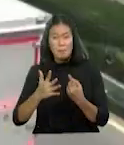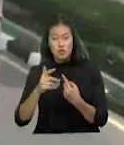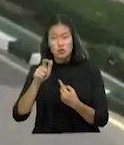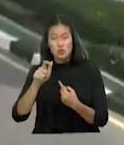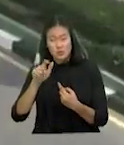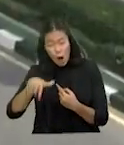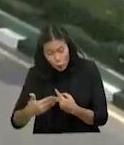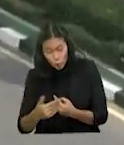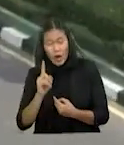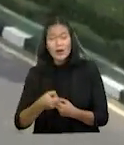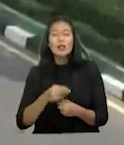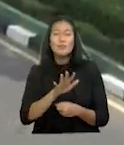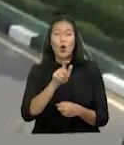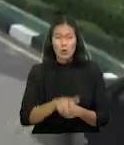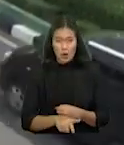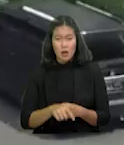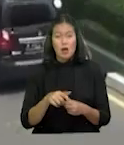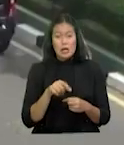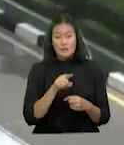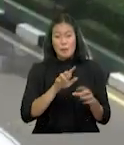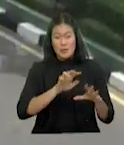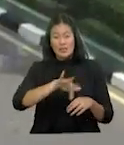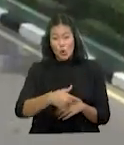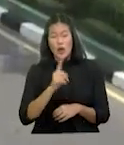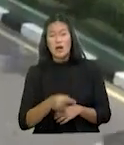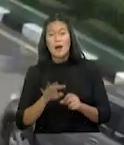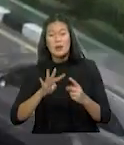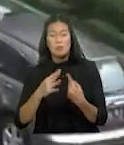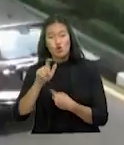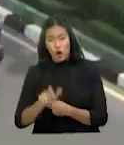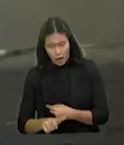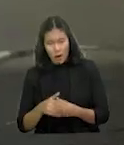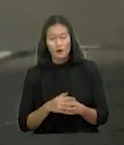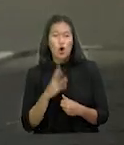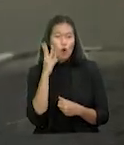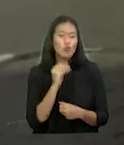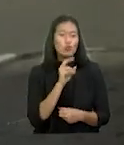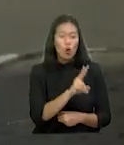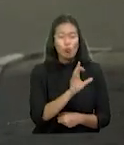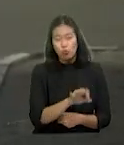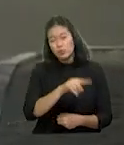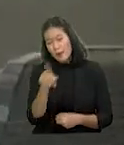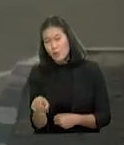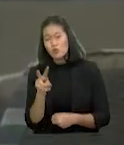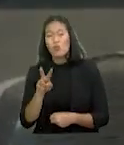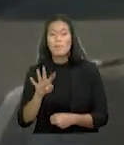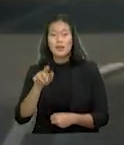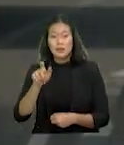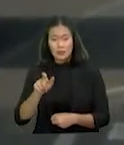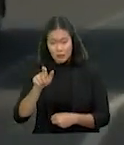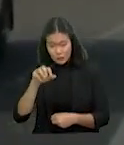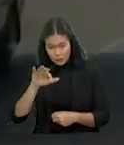orang, usia 15 hingga 19 tahun sebanyak 14 orang, usia 20 hingga 24 tahun